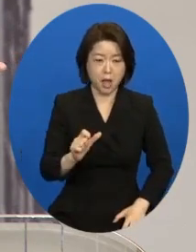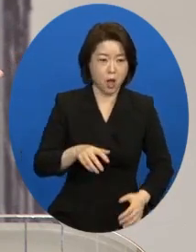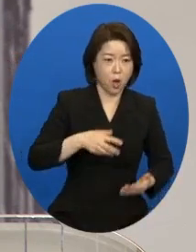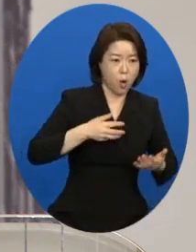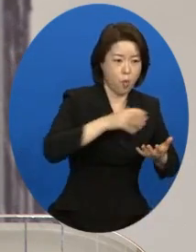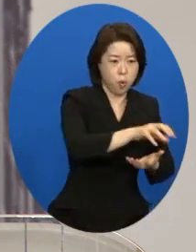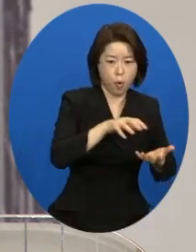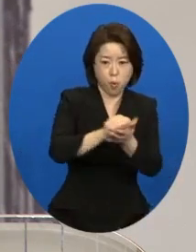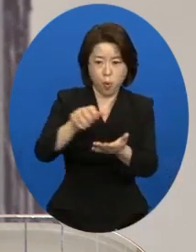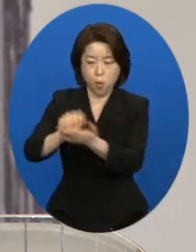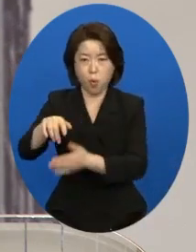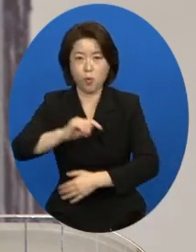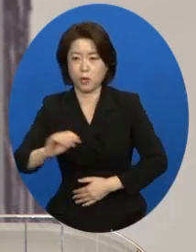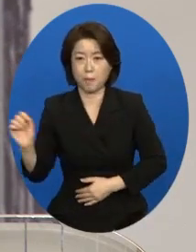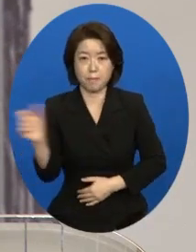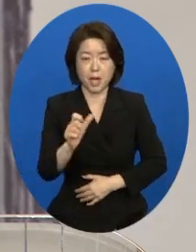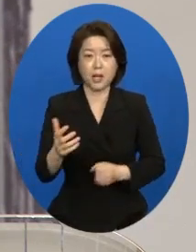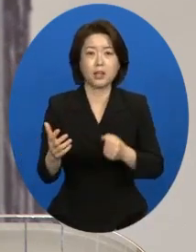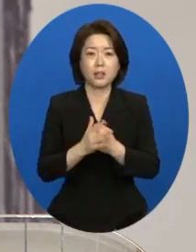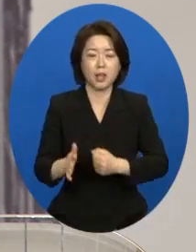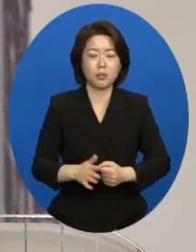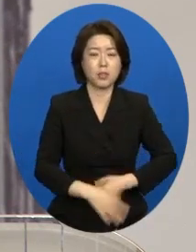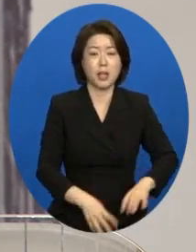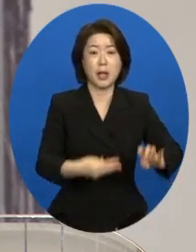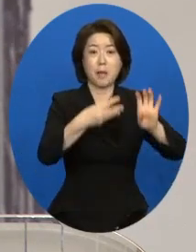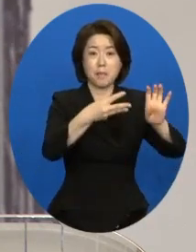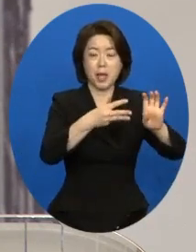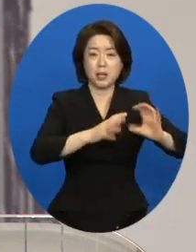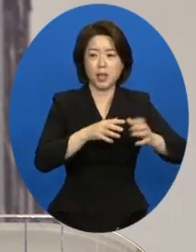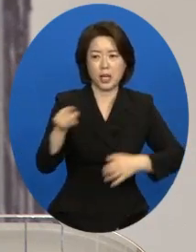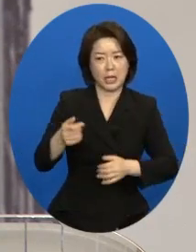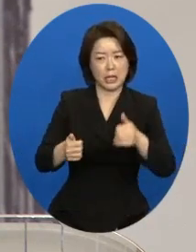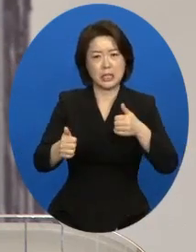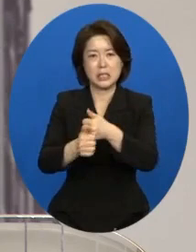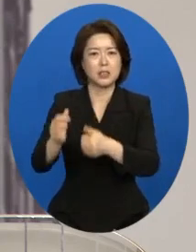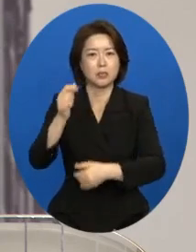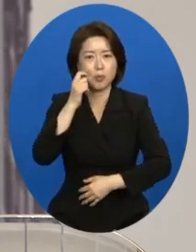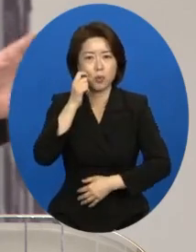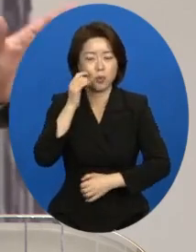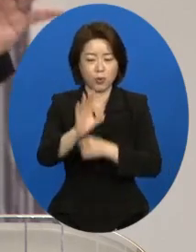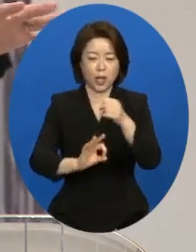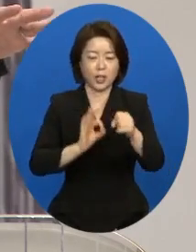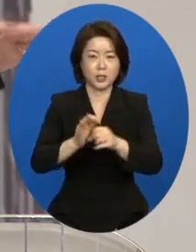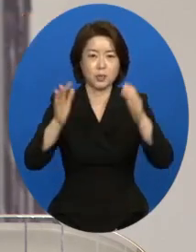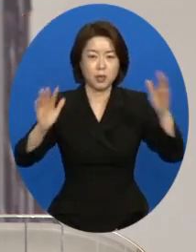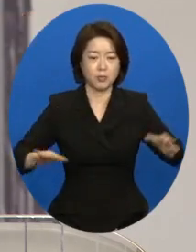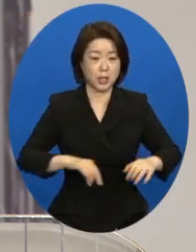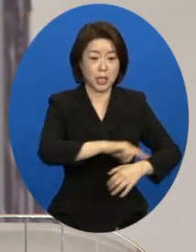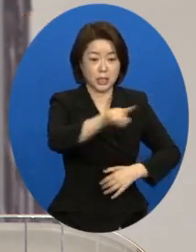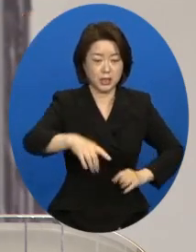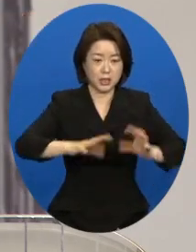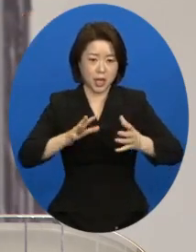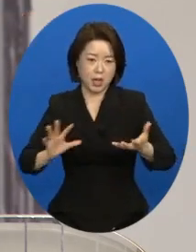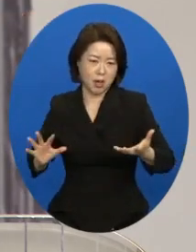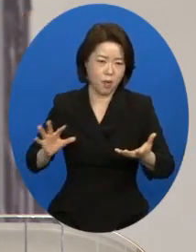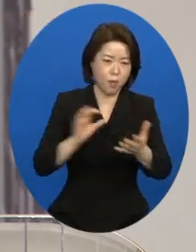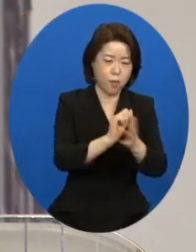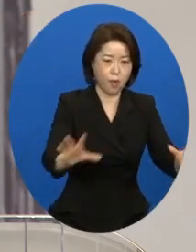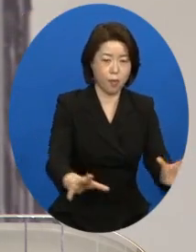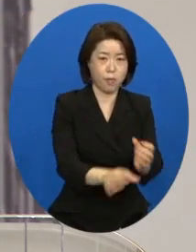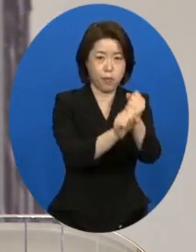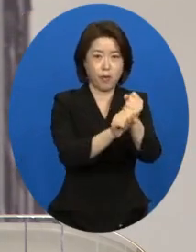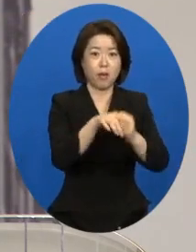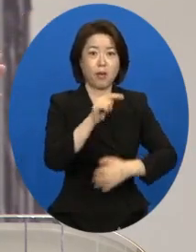그 기동력 때문에 페르시아가 이기질 못합니다. 10년 만에 페르시아 전체 제국을 다 장악을 하고 더 이상 장악할